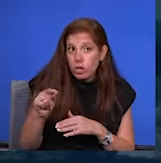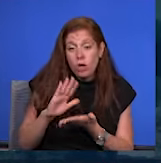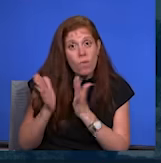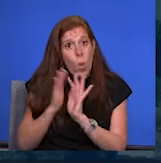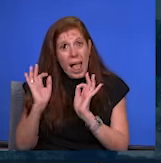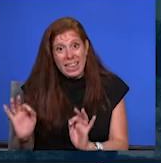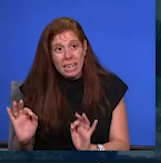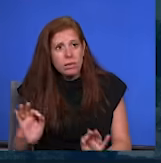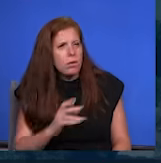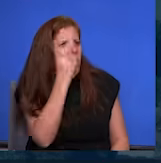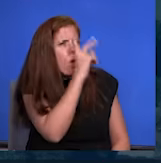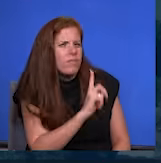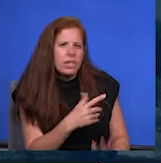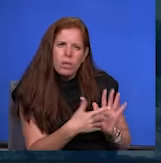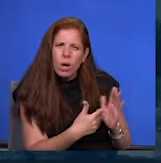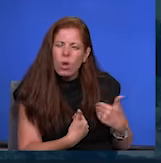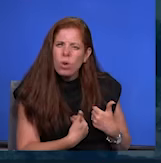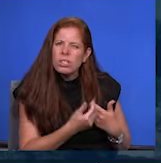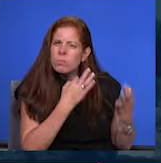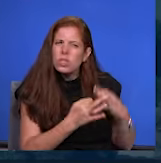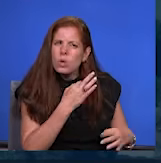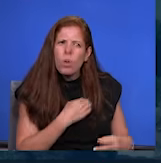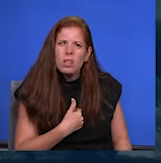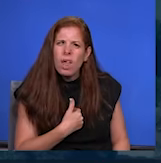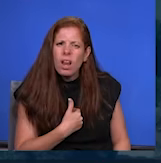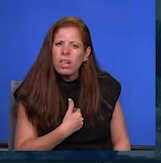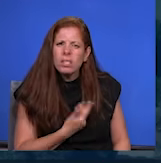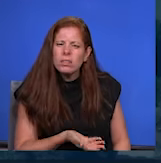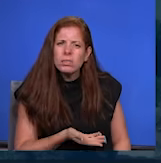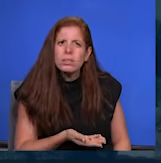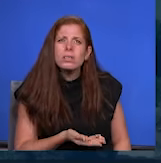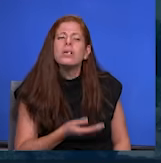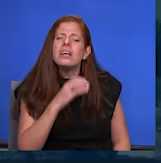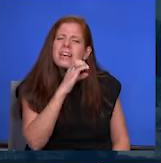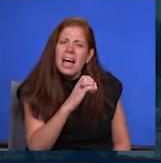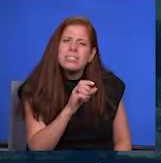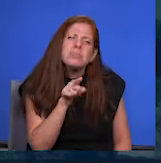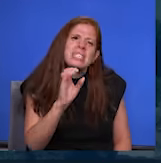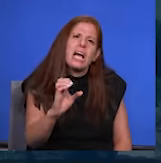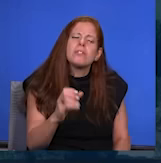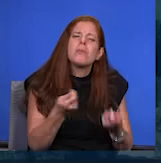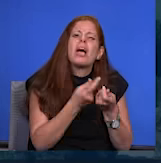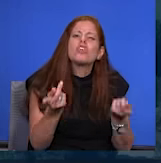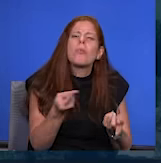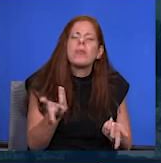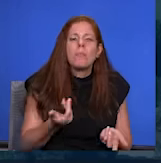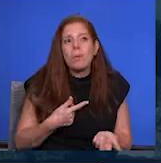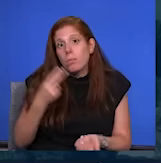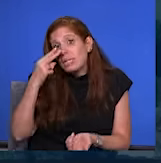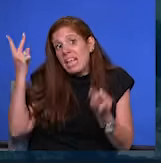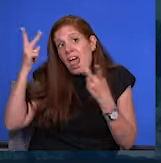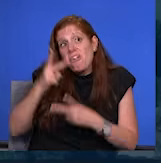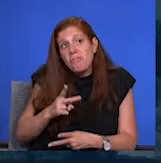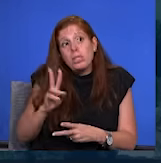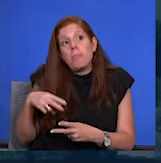תקין? לא הבנתי, אתה חוקר אותי, מה זה השאלות האלה נכנסת או לא נכנסת? כספי זה כספי, מה לך ולכספי? אני מנסה להבין, האם היה שם